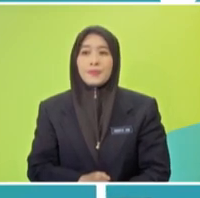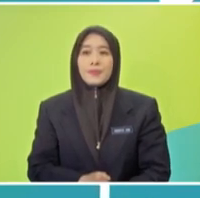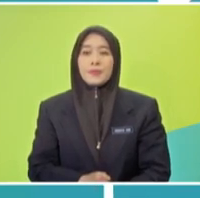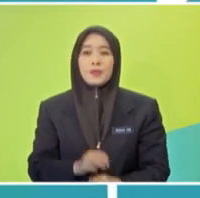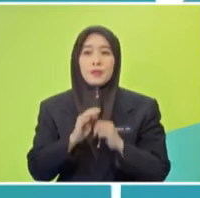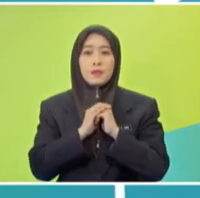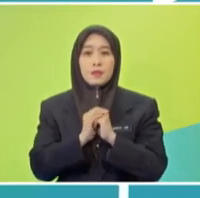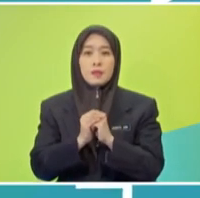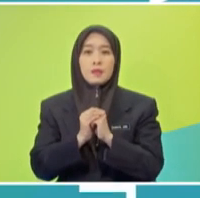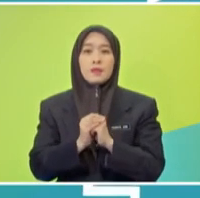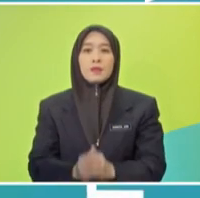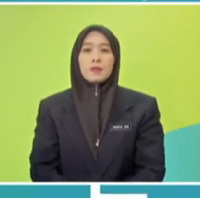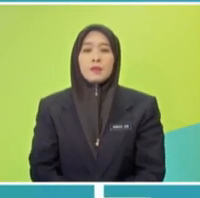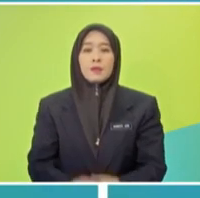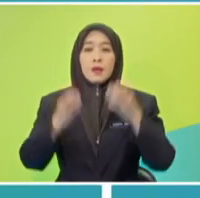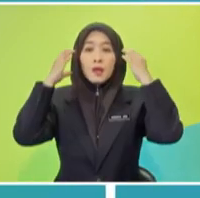bagus